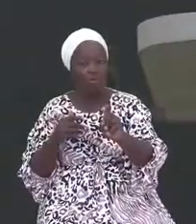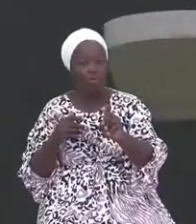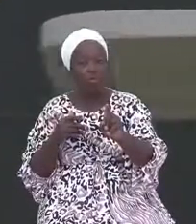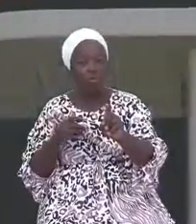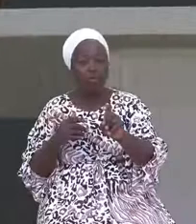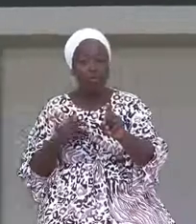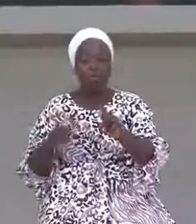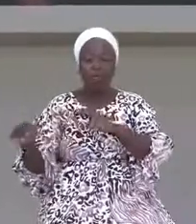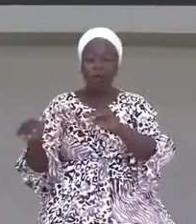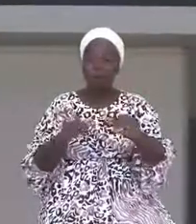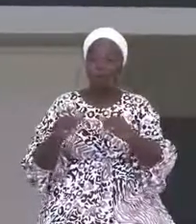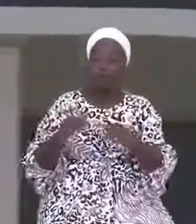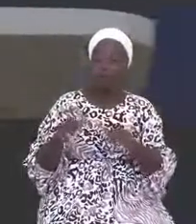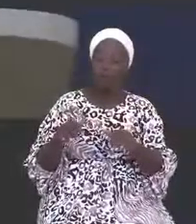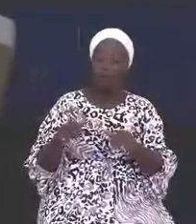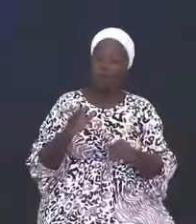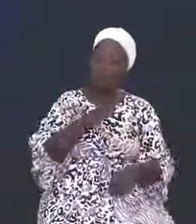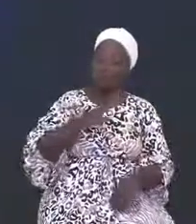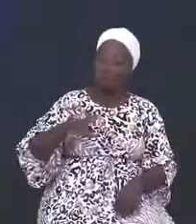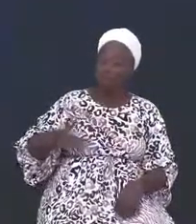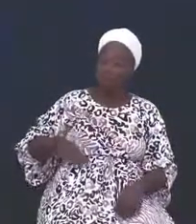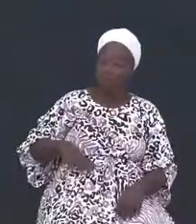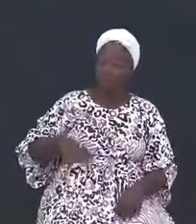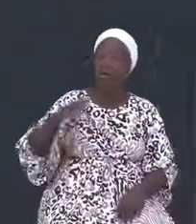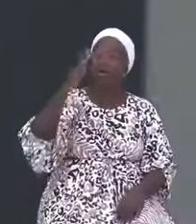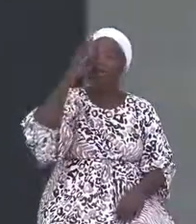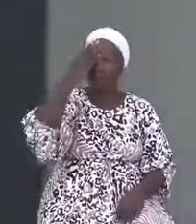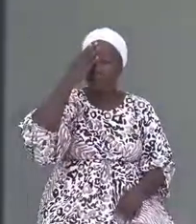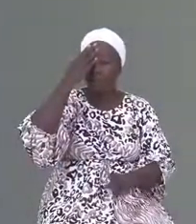Est-ce que Christ le sait?